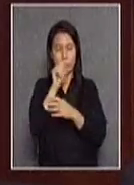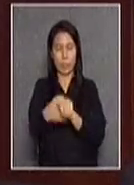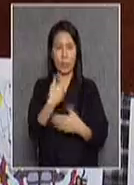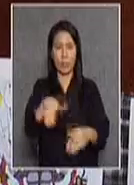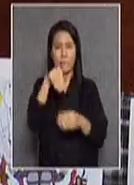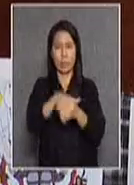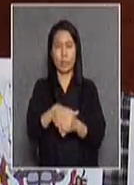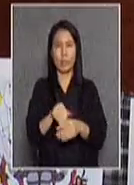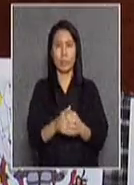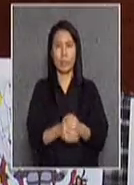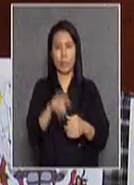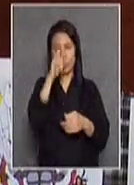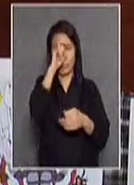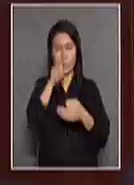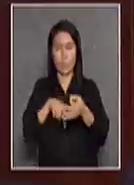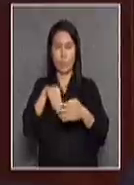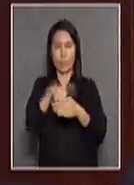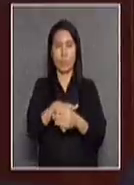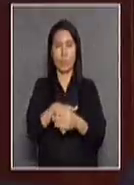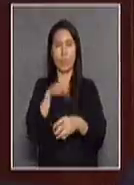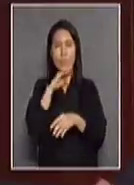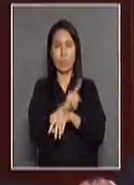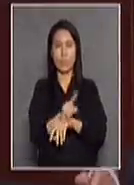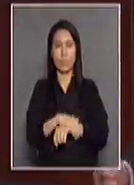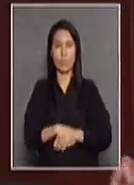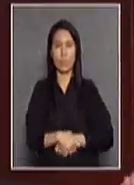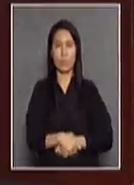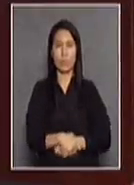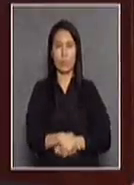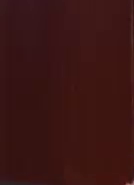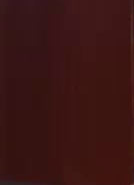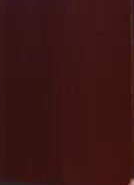表決。陳志全議員要求記名表決，表決鐘響一分鐘。